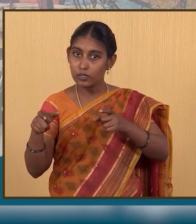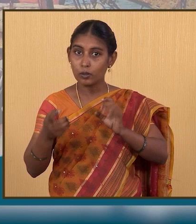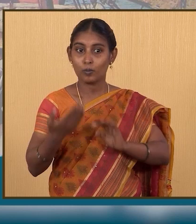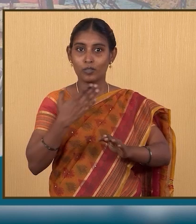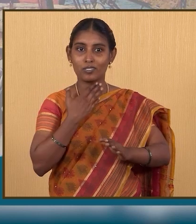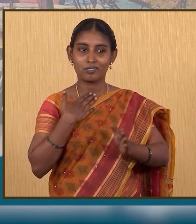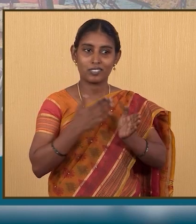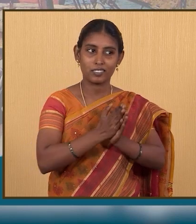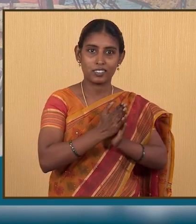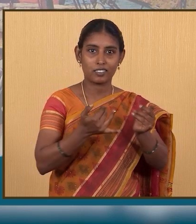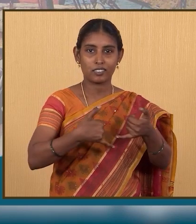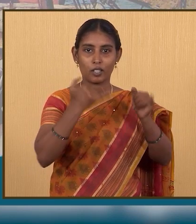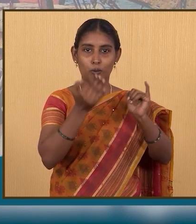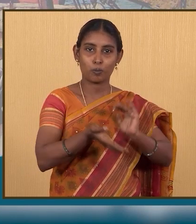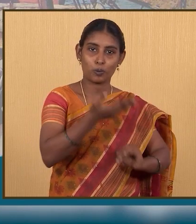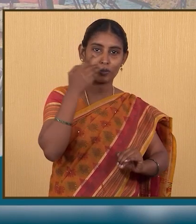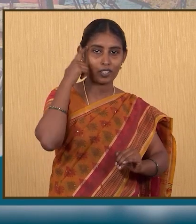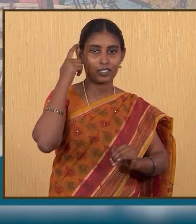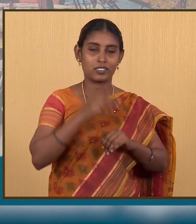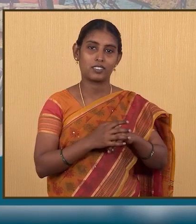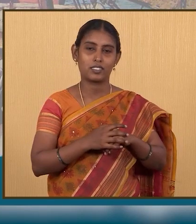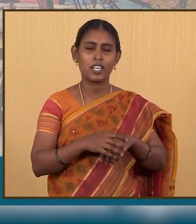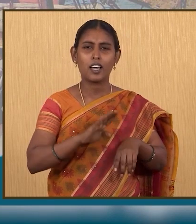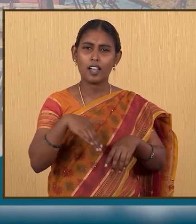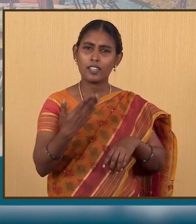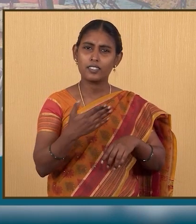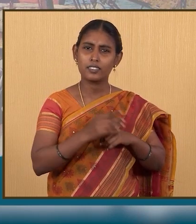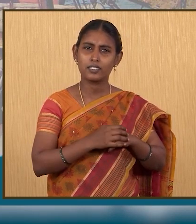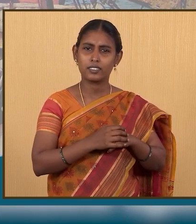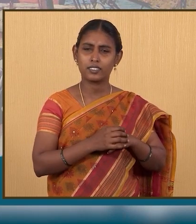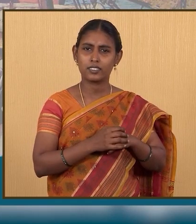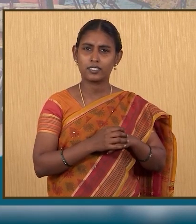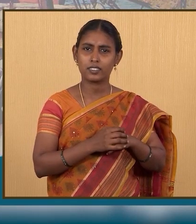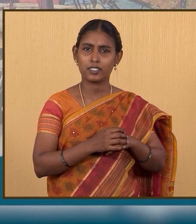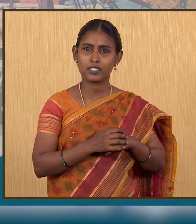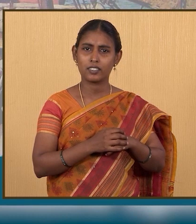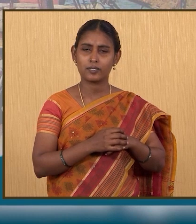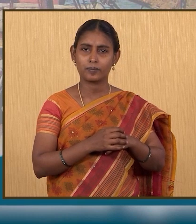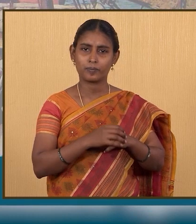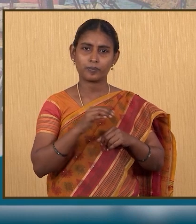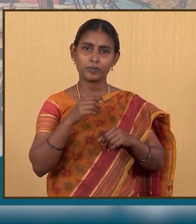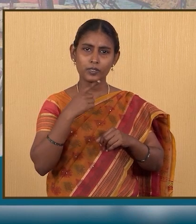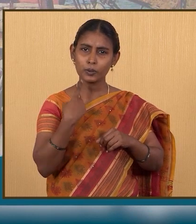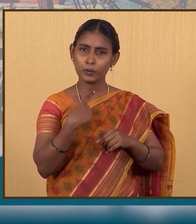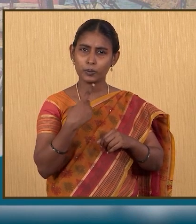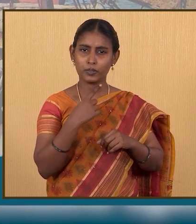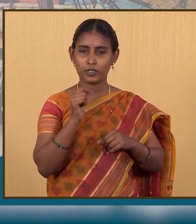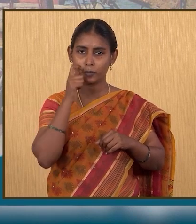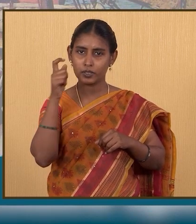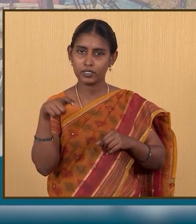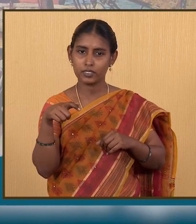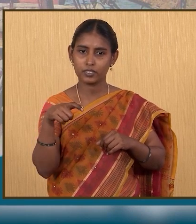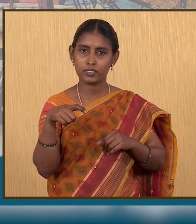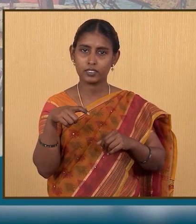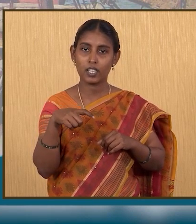அப்படிங்கிற ஆர்வத்தை ஏற்படுத்திச்சு. அடுத்தது நம்ம ஆனந்தரங்கம் அப்படிங்கிறவரை பற்றி தெரியுமா,